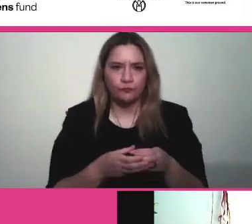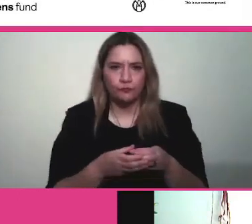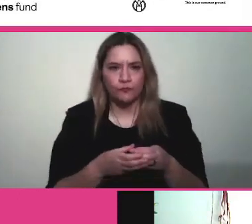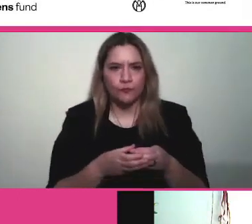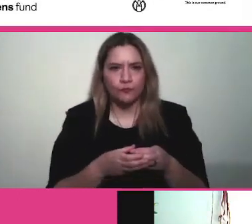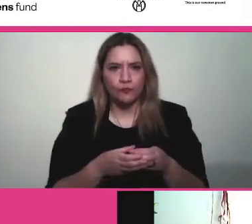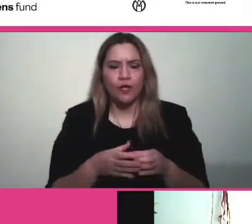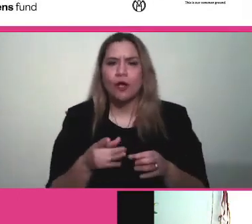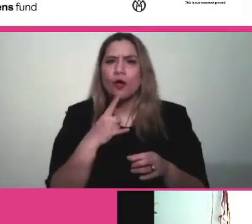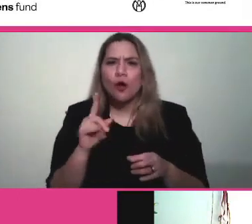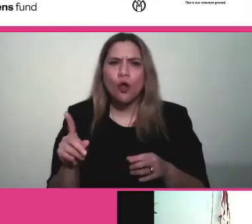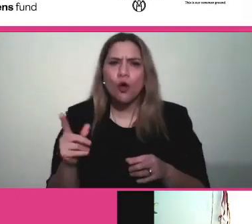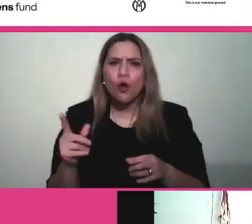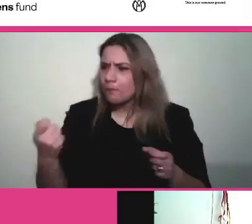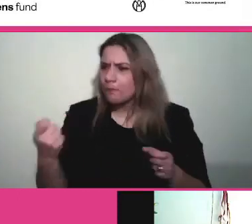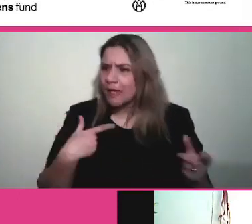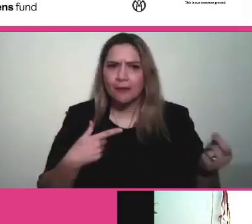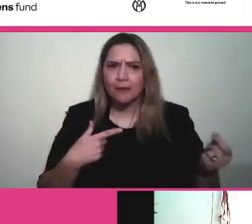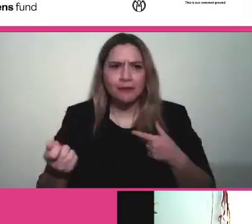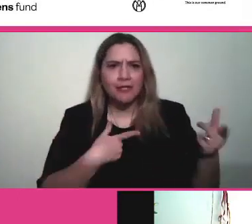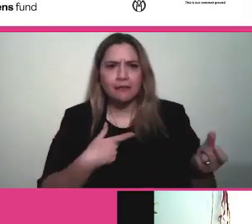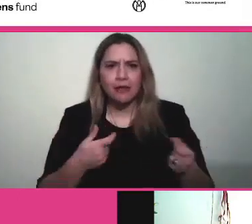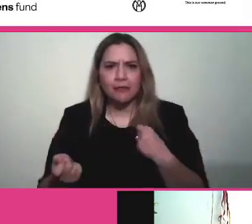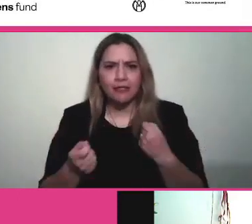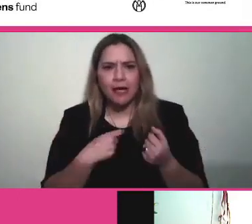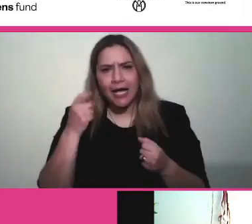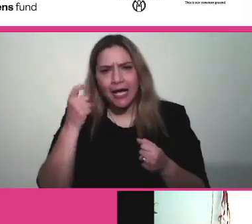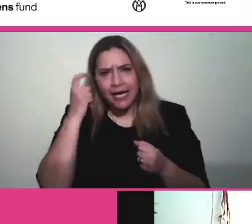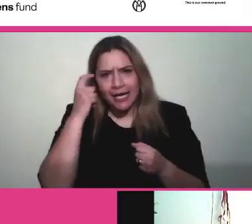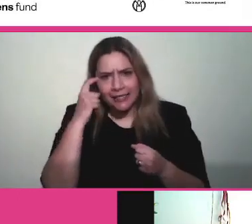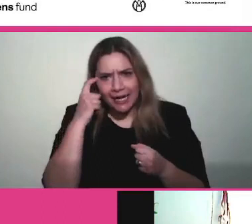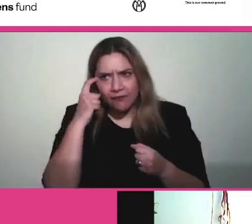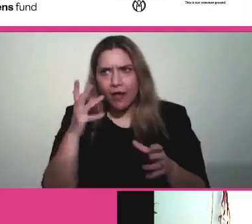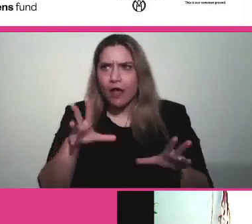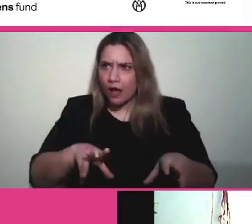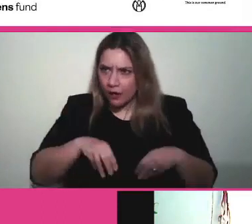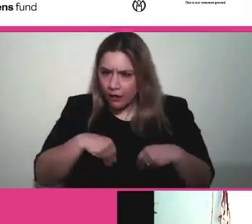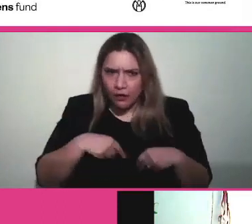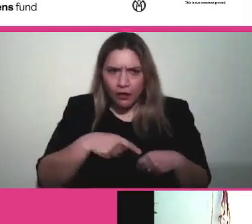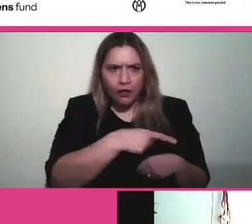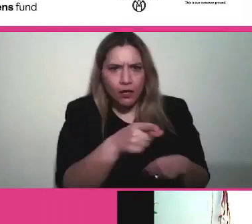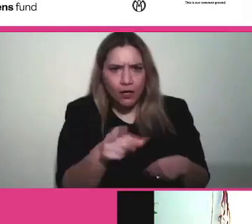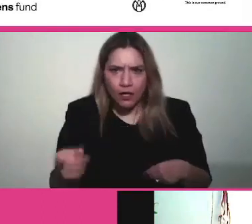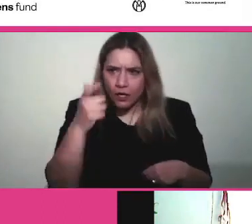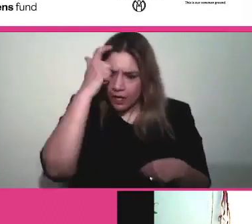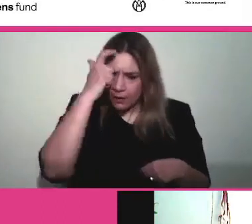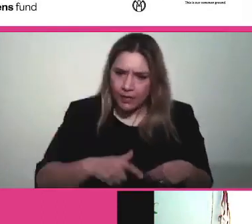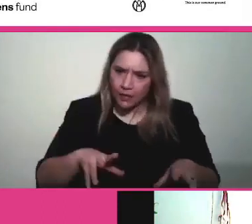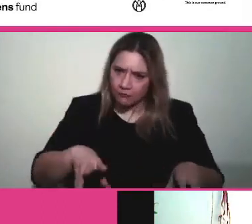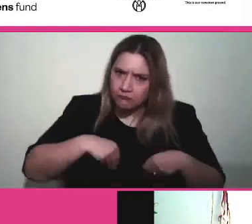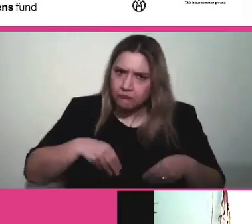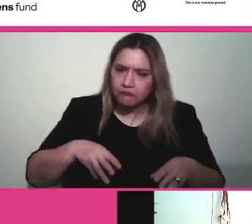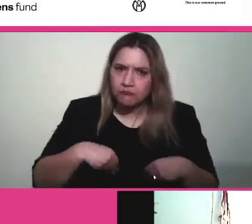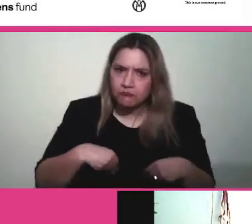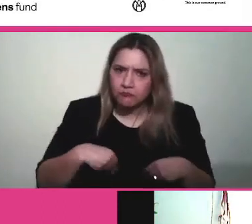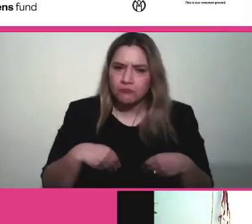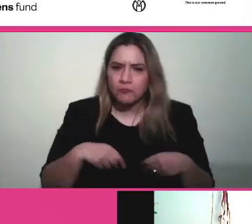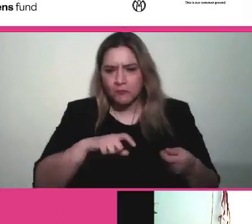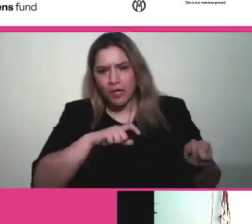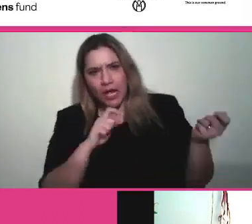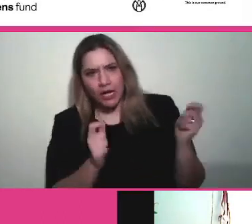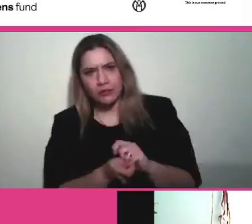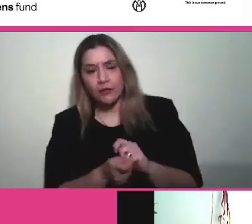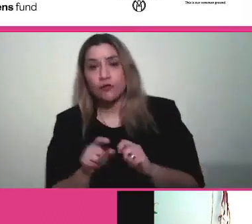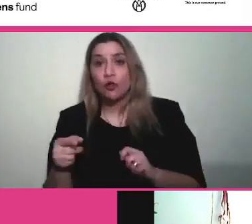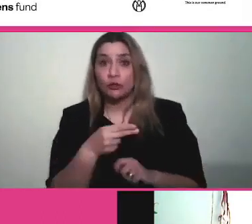που μου στάλθηκαν ήταν πιο αποδεκτό, ότι ήμουν πιο αποδεκτή κατά κάποια έννοια. Χωρίς να σημαίνει ότι πρέπει